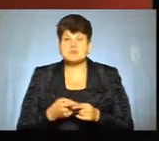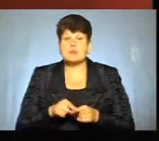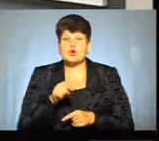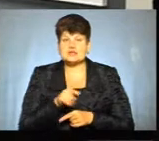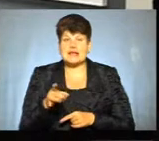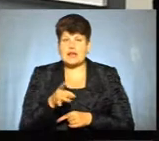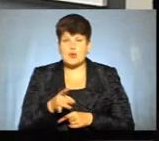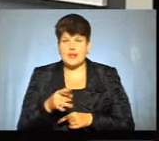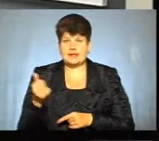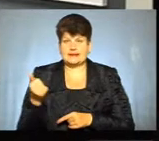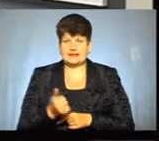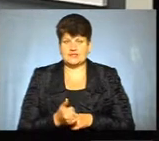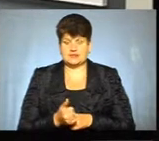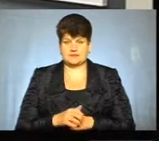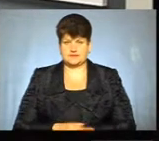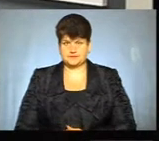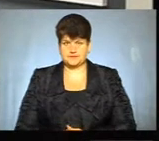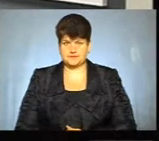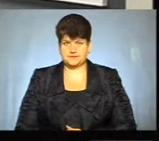тиждень імунізації.